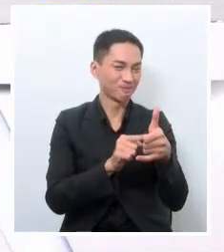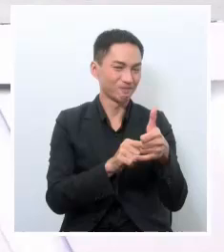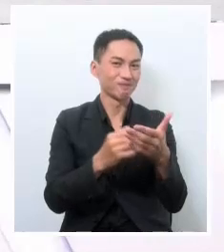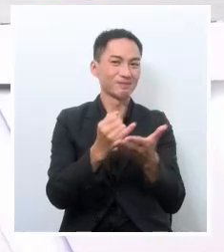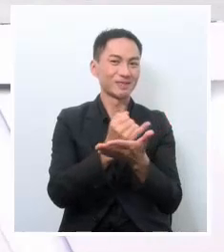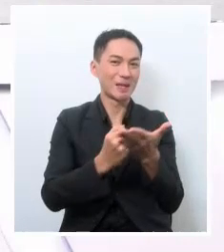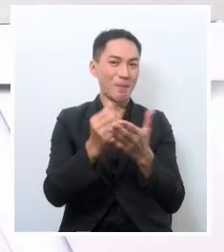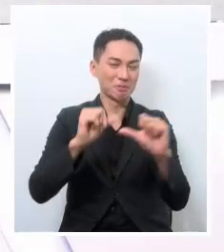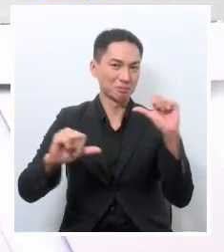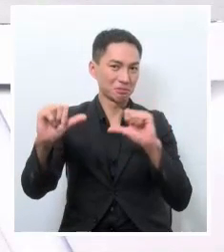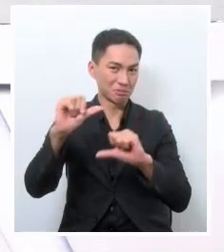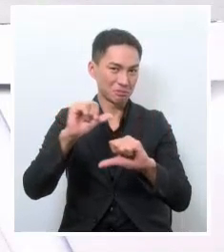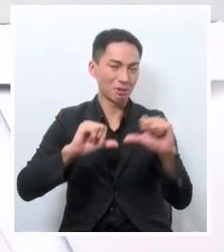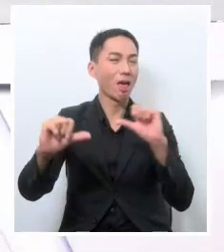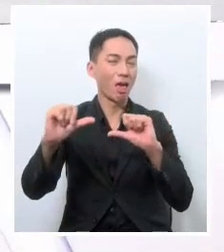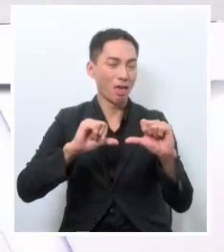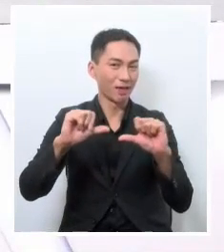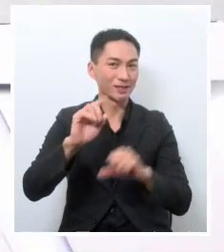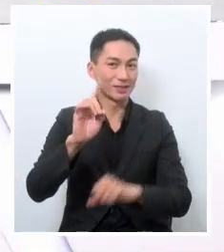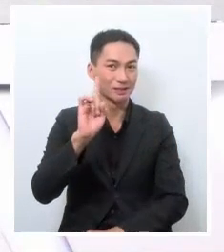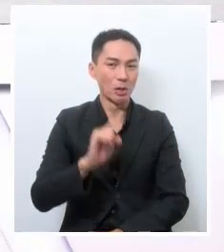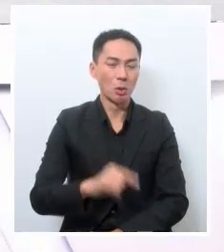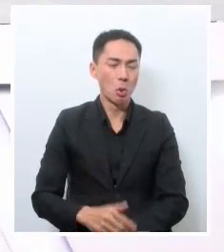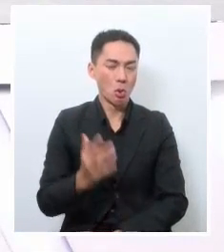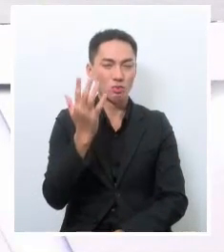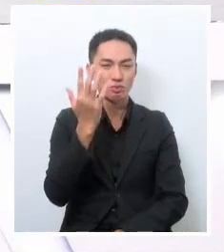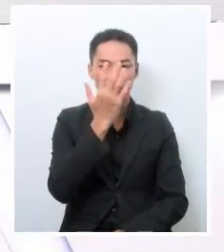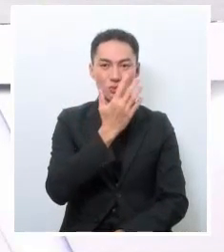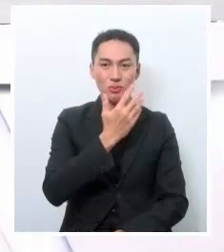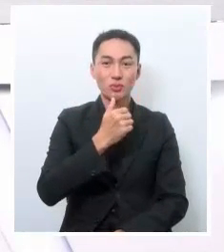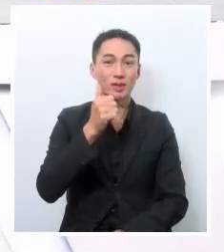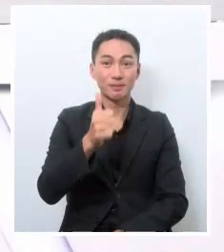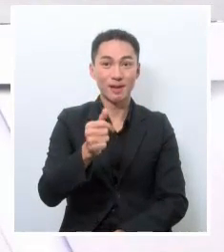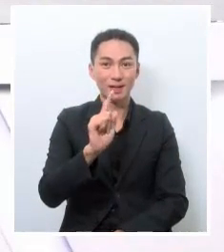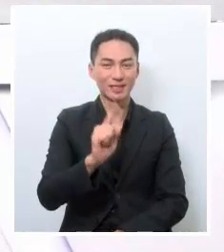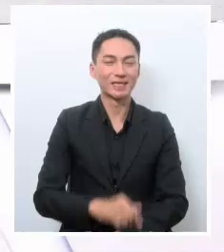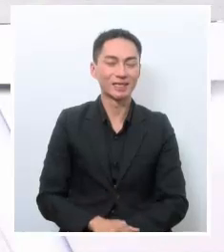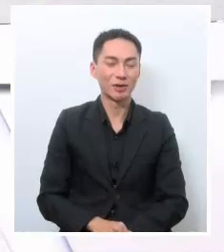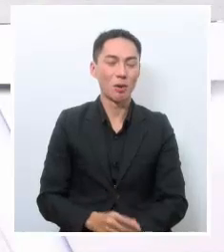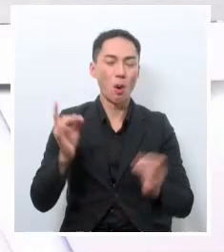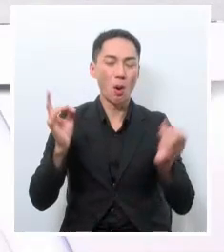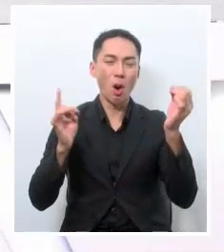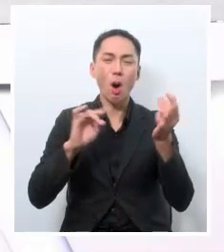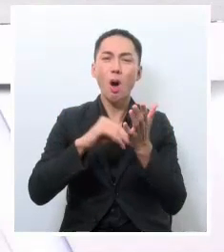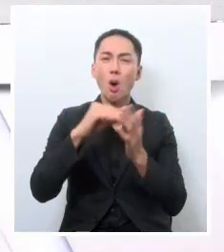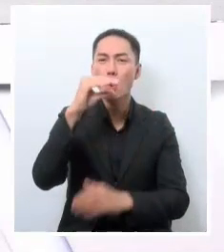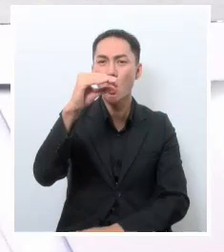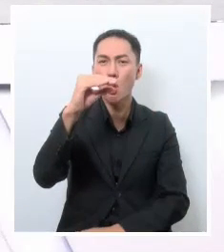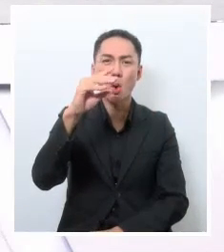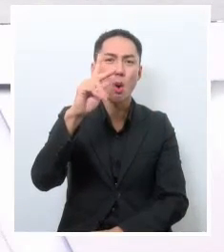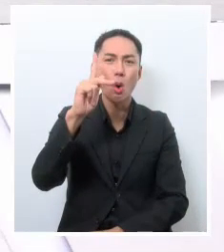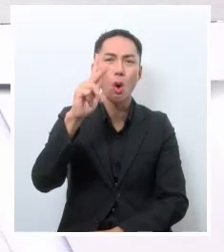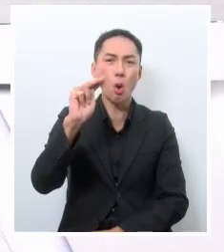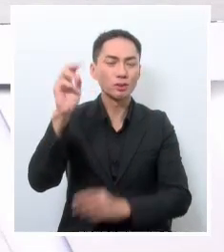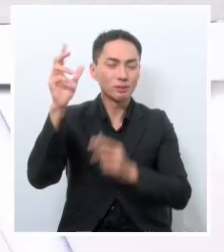แสดงชั้นสูงของไทยที่มีความสง่างามมากๆเลยนะคะนั่นก็คือโขนนั่นเองค่ะกับน้องๆนักเรียนในสังกัดสำนักงาน